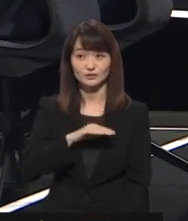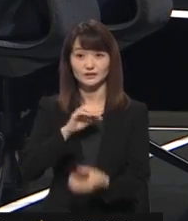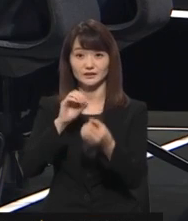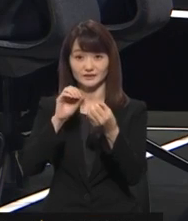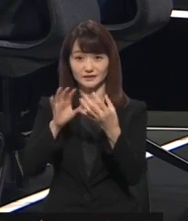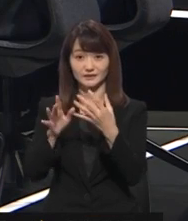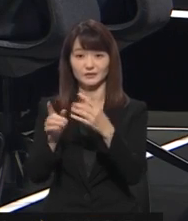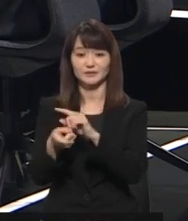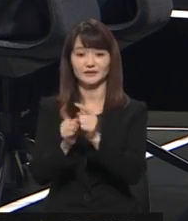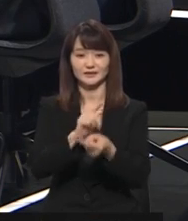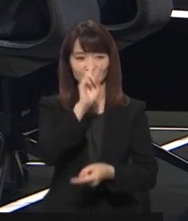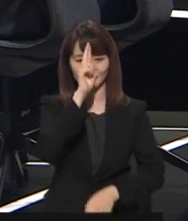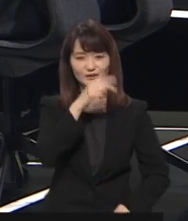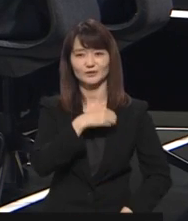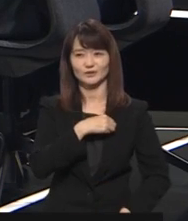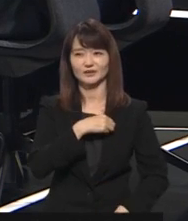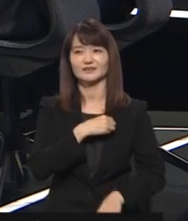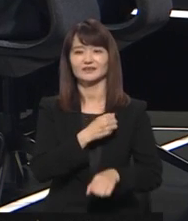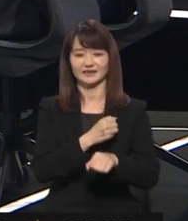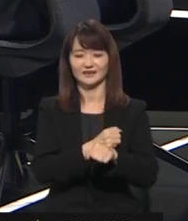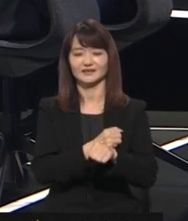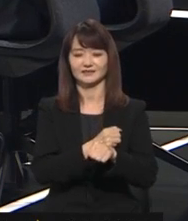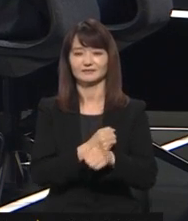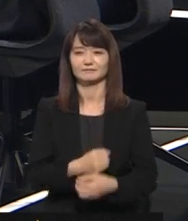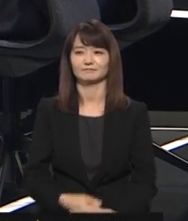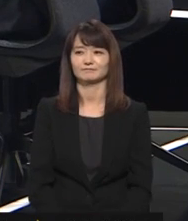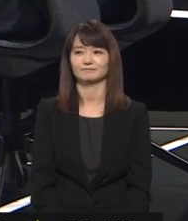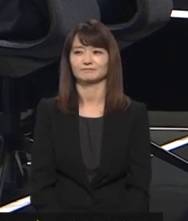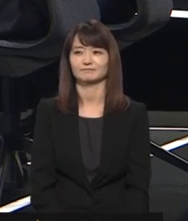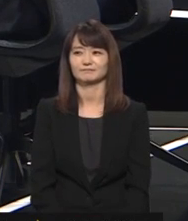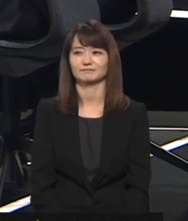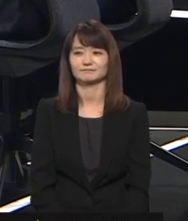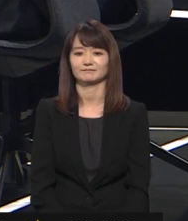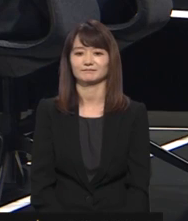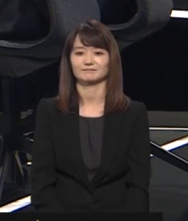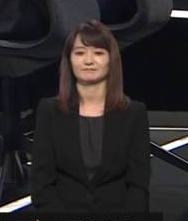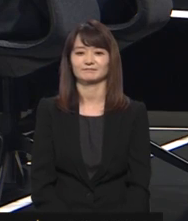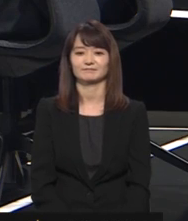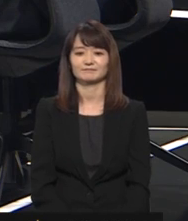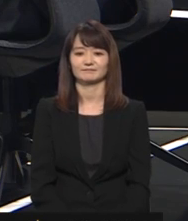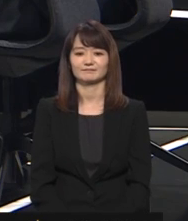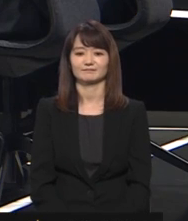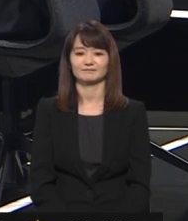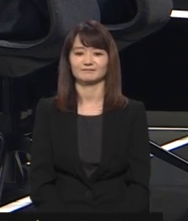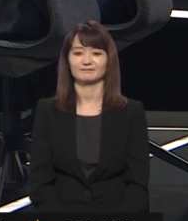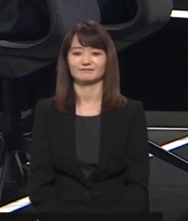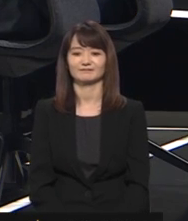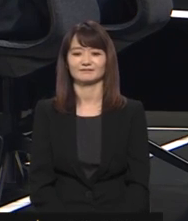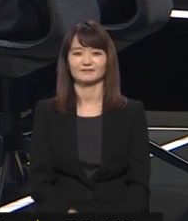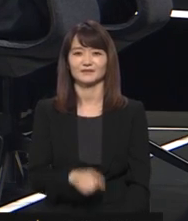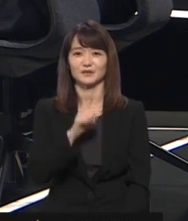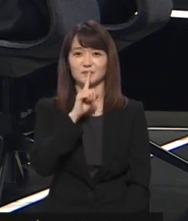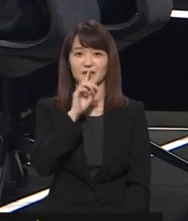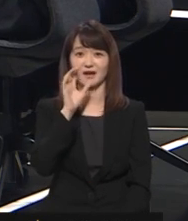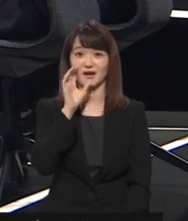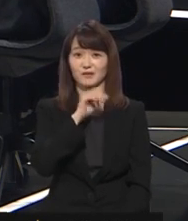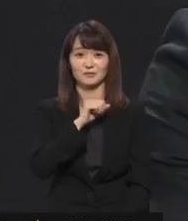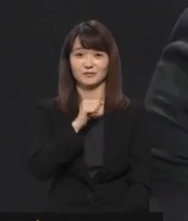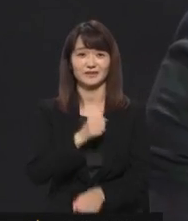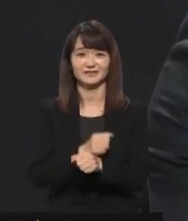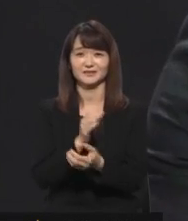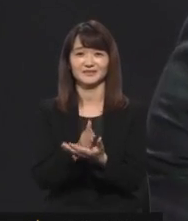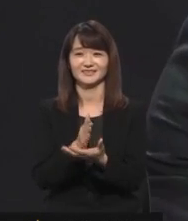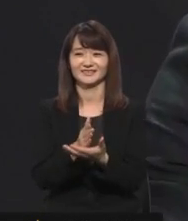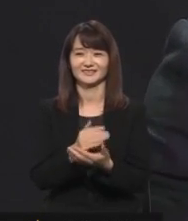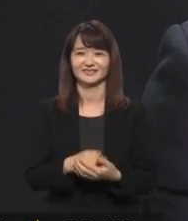해주신 것 같아 예 아따 아 그래 근데 가져오는지 말씀은 바로 거니 좀 하지만 이 아니고 다 행사를 알리는 예 2 거